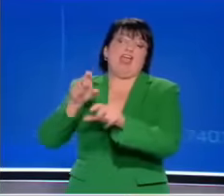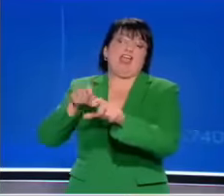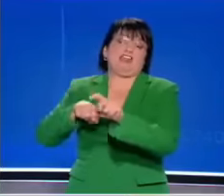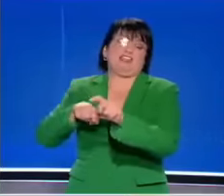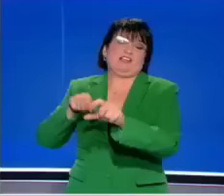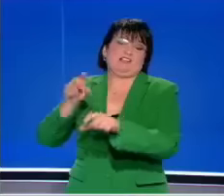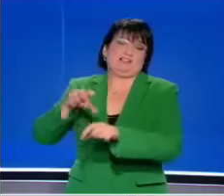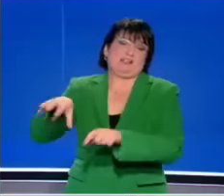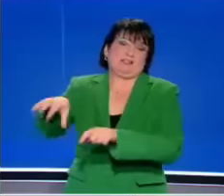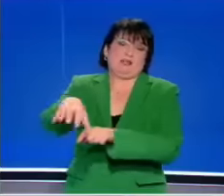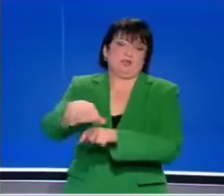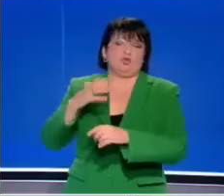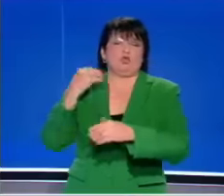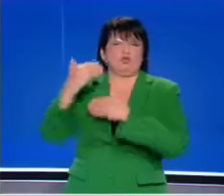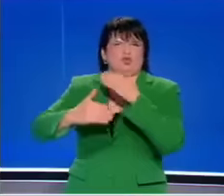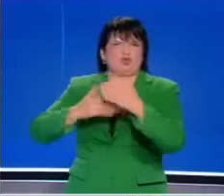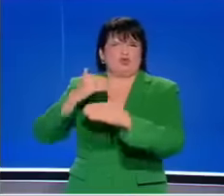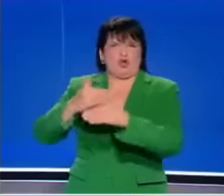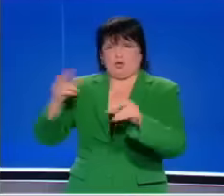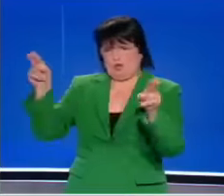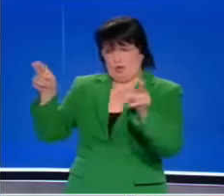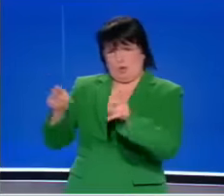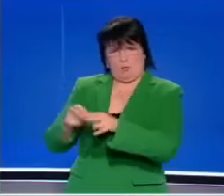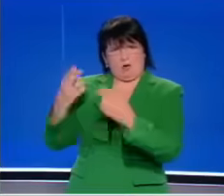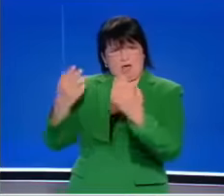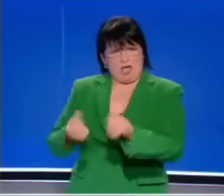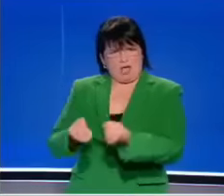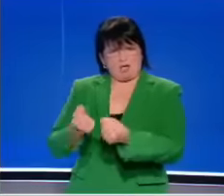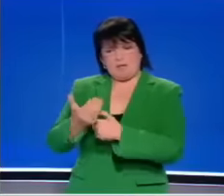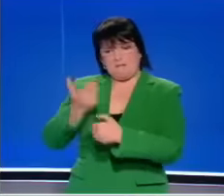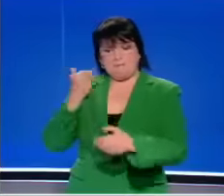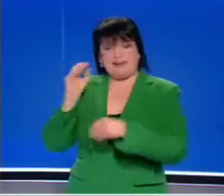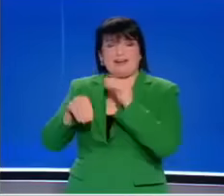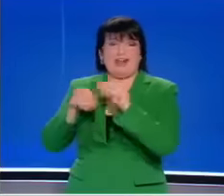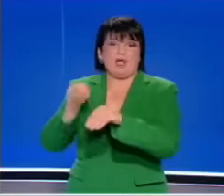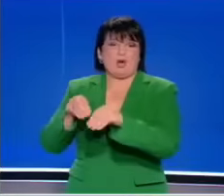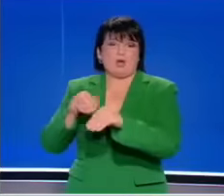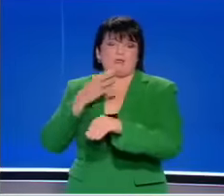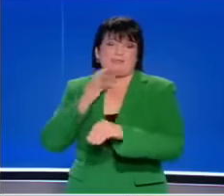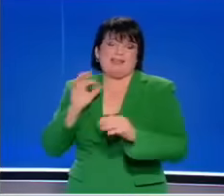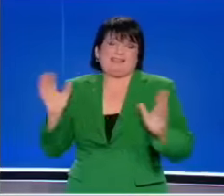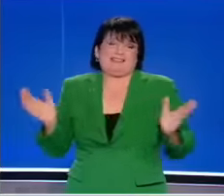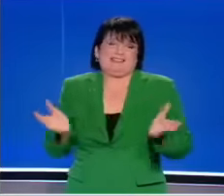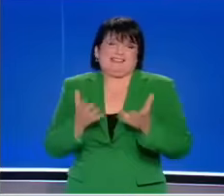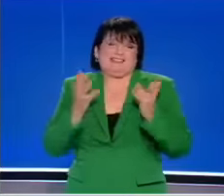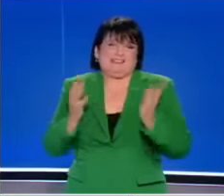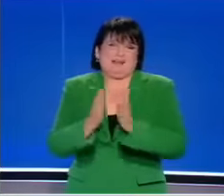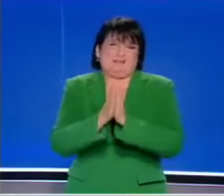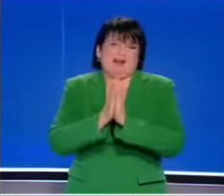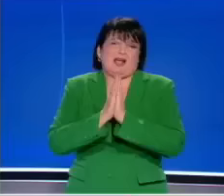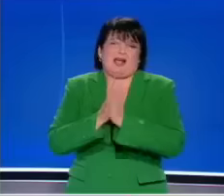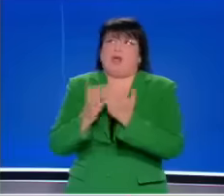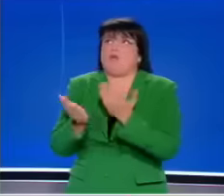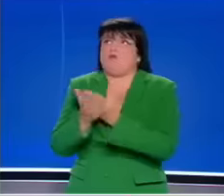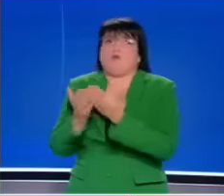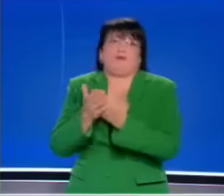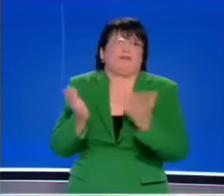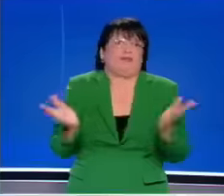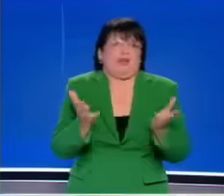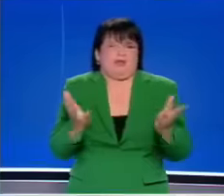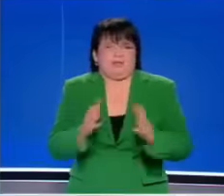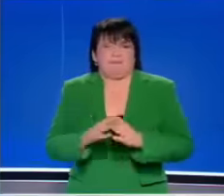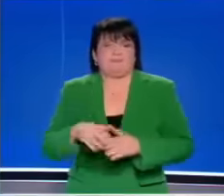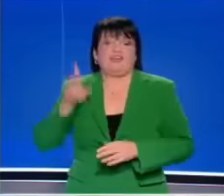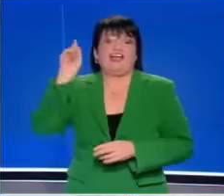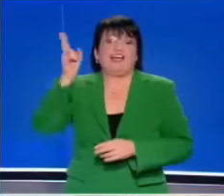χρόνια που είναι πρωθυπουργός υπάρχουν ολιγοπώλια και τελευταία στιγμή προεκλογικά τώρα πάει να πει de ursula παρα λό βοήθησέ μας και τις πρακτικές